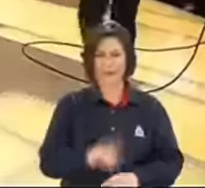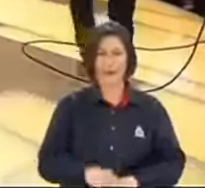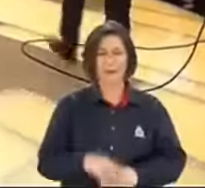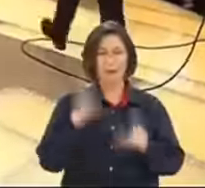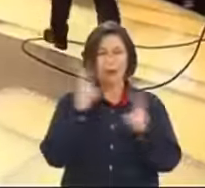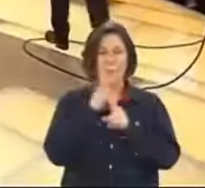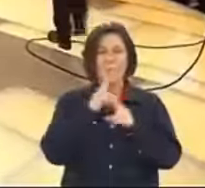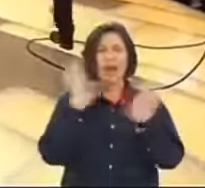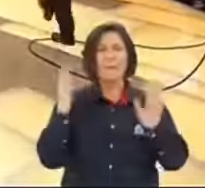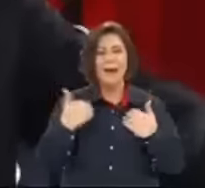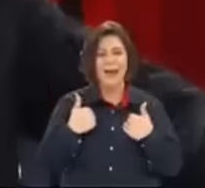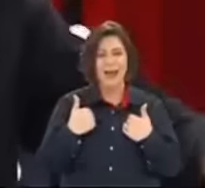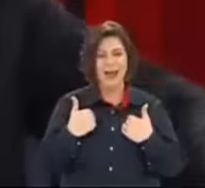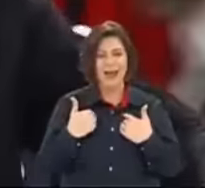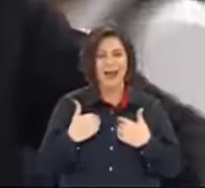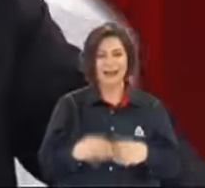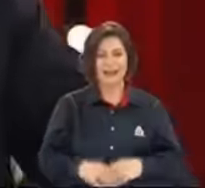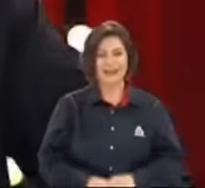Susun. Gülmeyin bana.